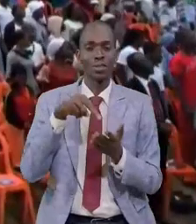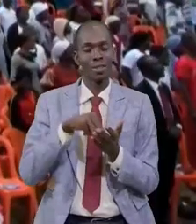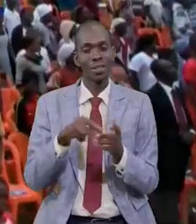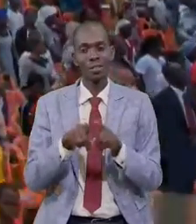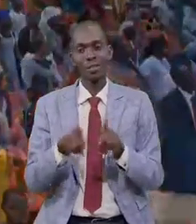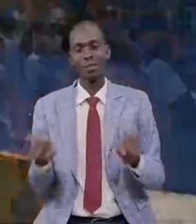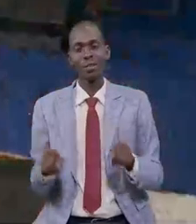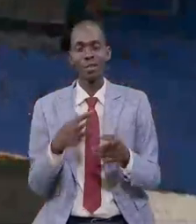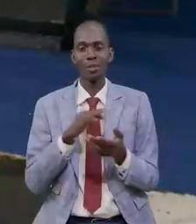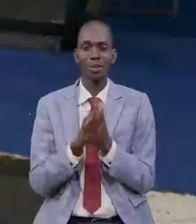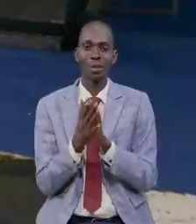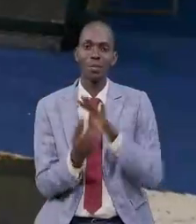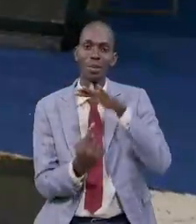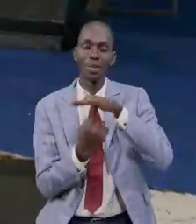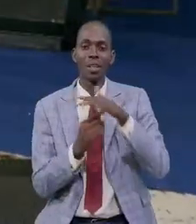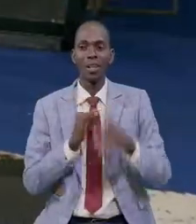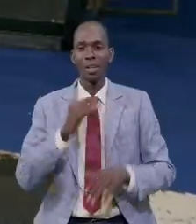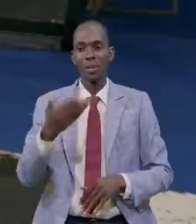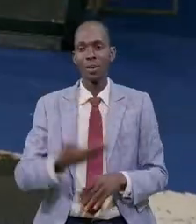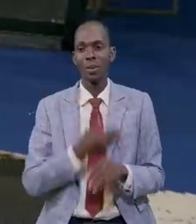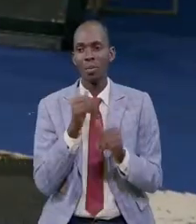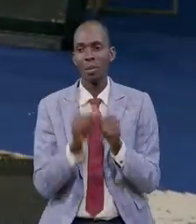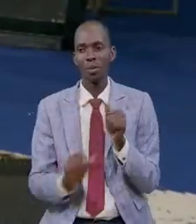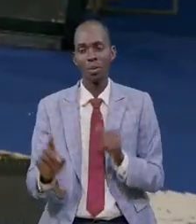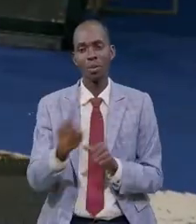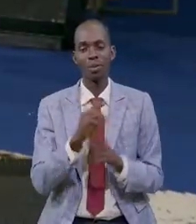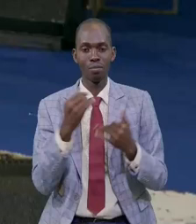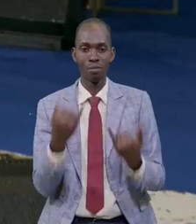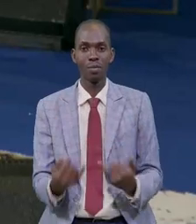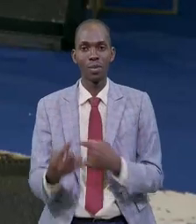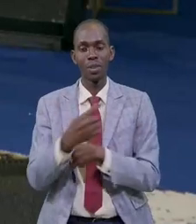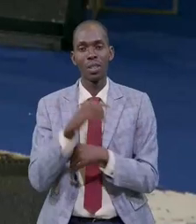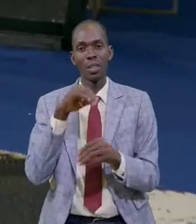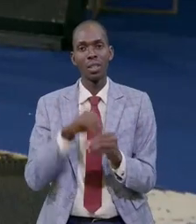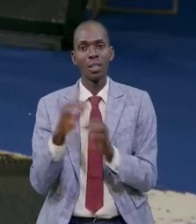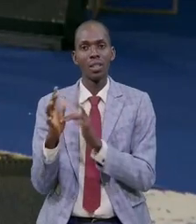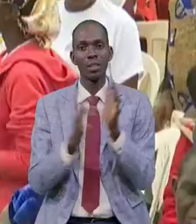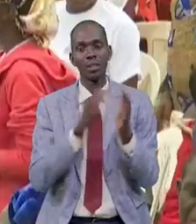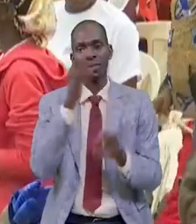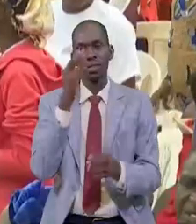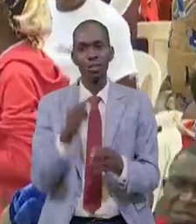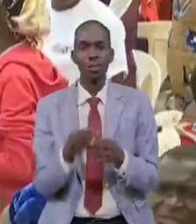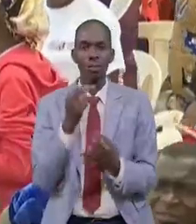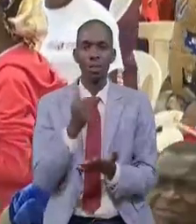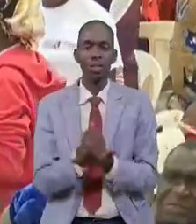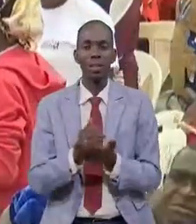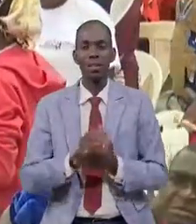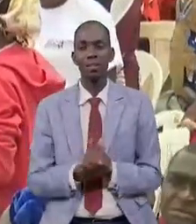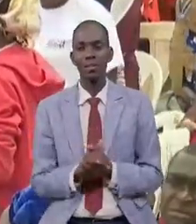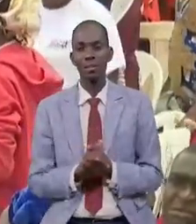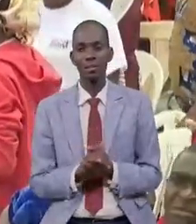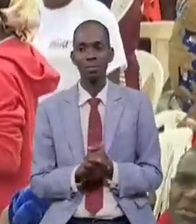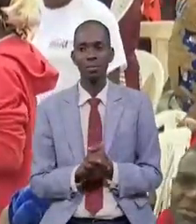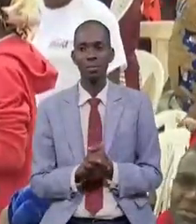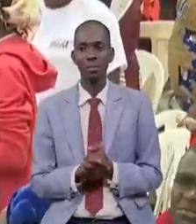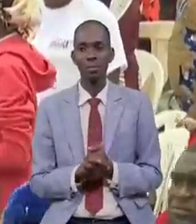démarquer je souhaite la bienvenue à chacun au nom de Jésus